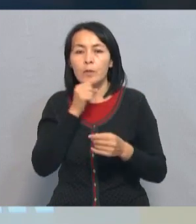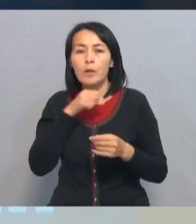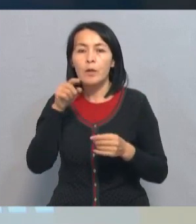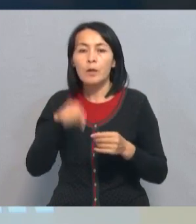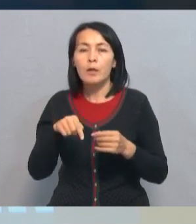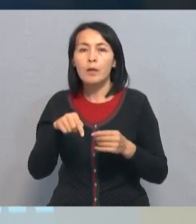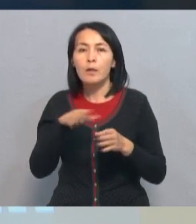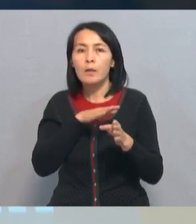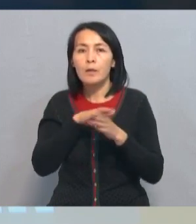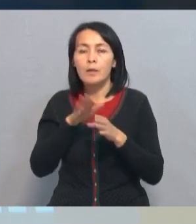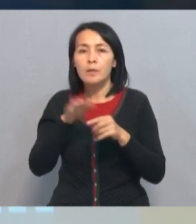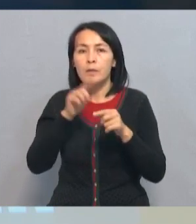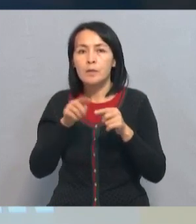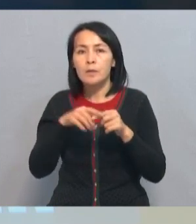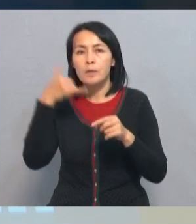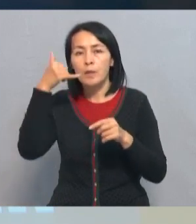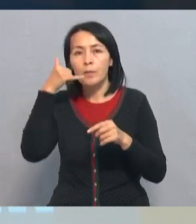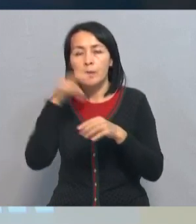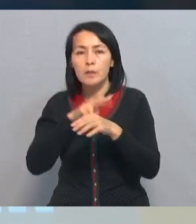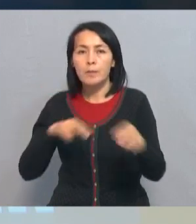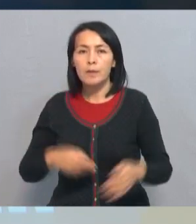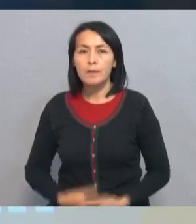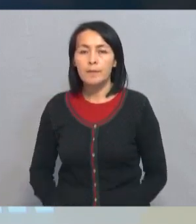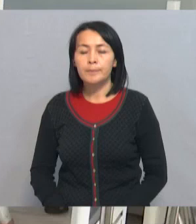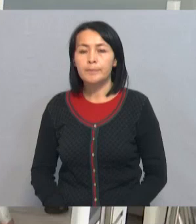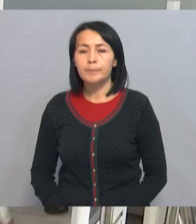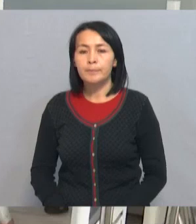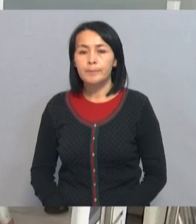О произошедшем он сразу же сообщил в полицию.